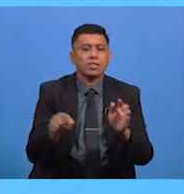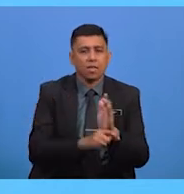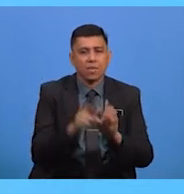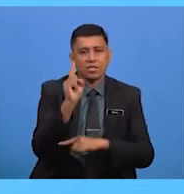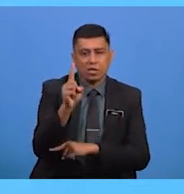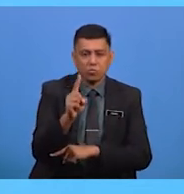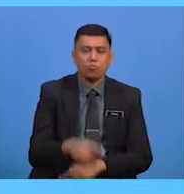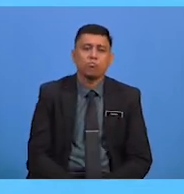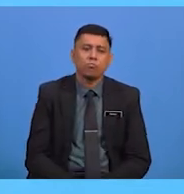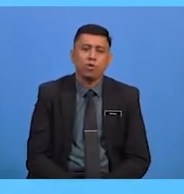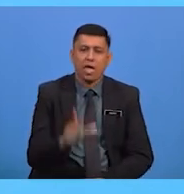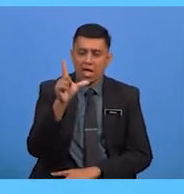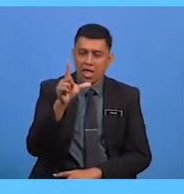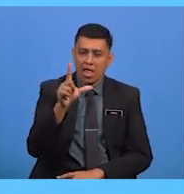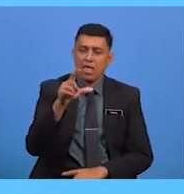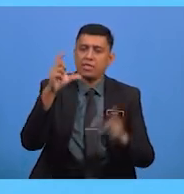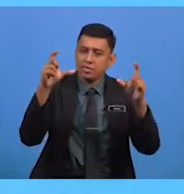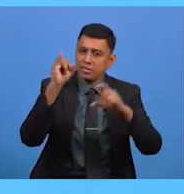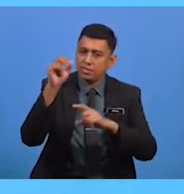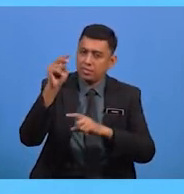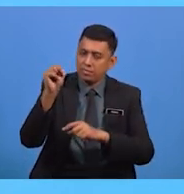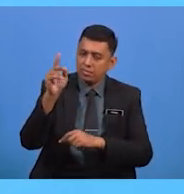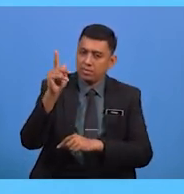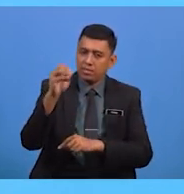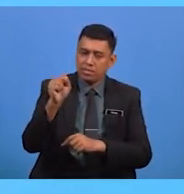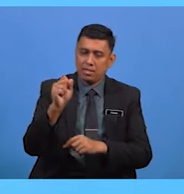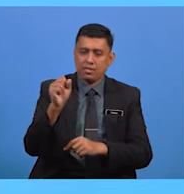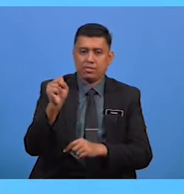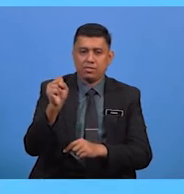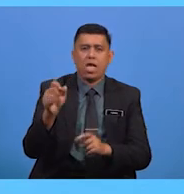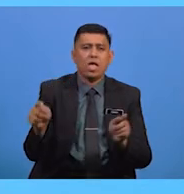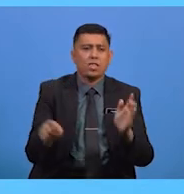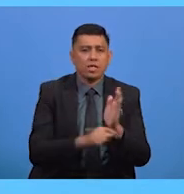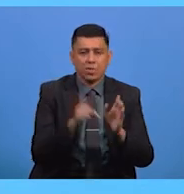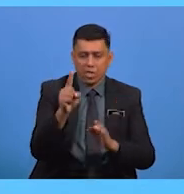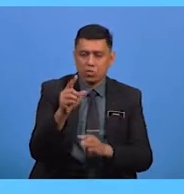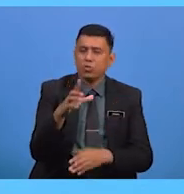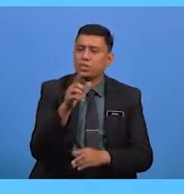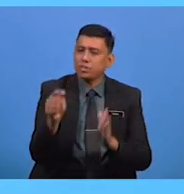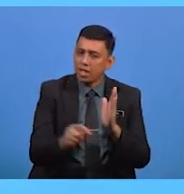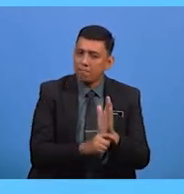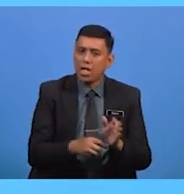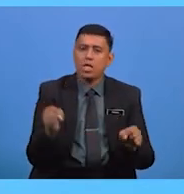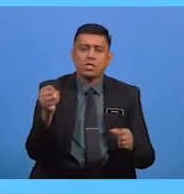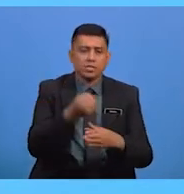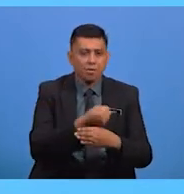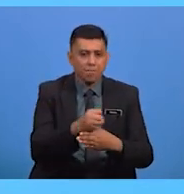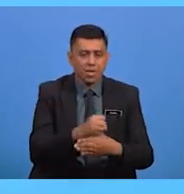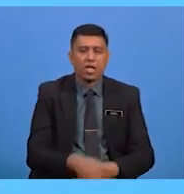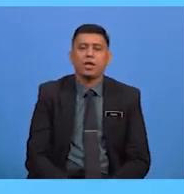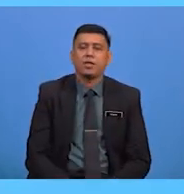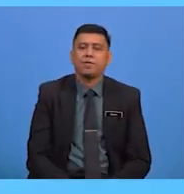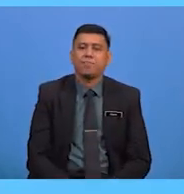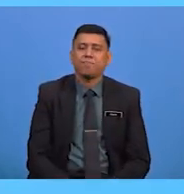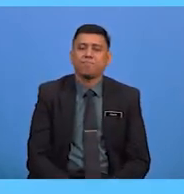seterusnya senarai L dalam tanda kurungan indeks tambah 1 sama dengan sementara. Ketiga-tiga baris ini